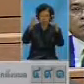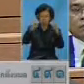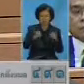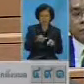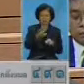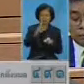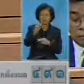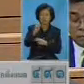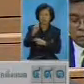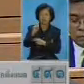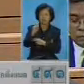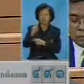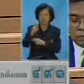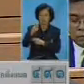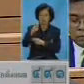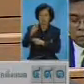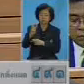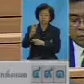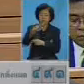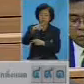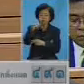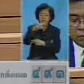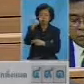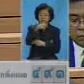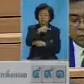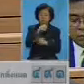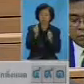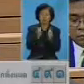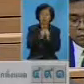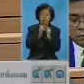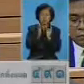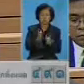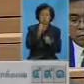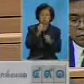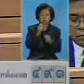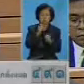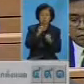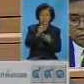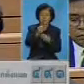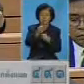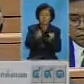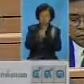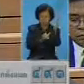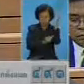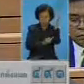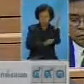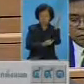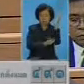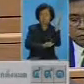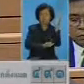ฐวุฒิพูดเท็จต่อพี่น้องประชาชนชาวสวนยางเชื่อถือไม่ได้เลยท่านประธานที่เคารพครับ